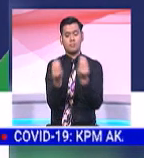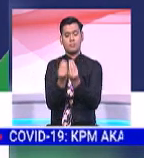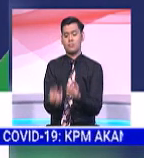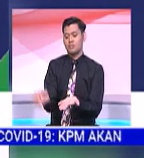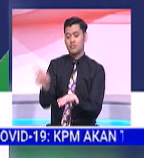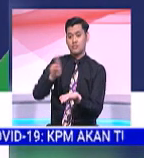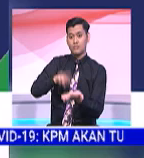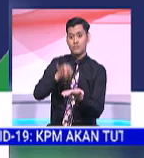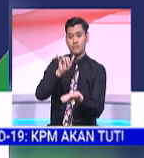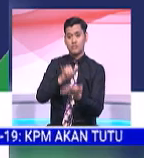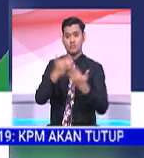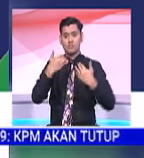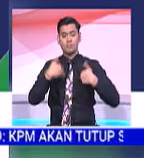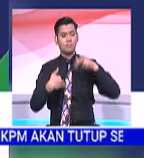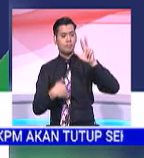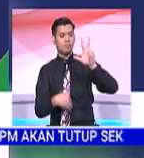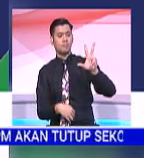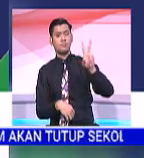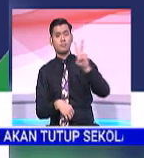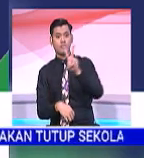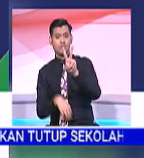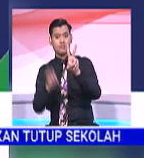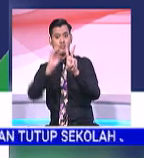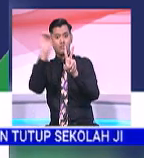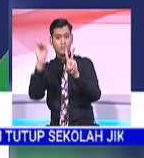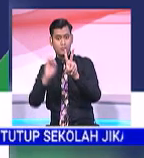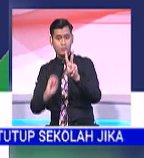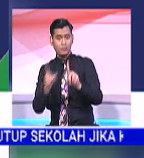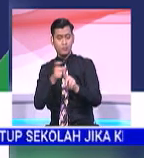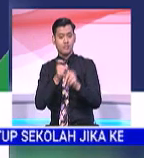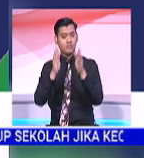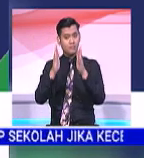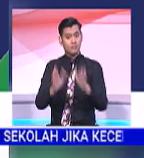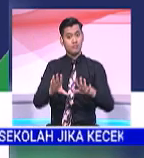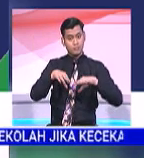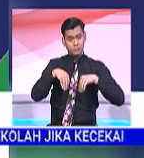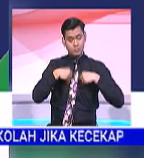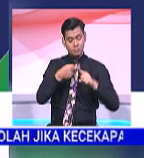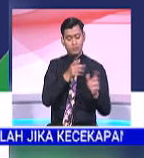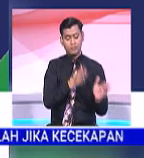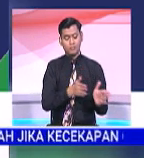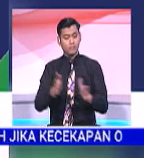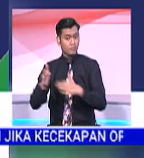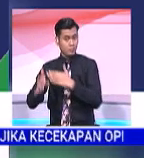selepas majlis penyerahan kunci Sekolah Menengah Kebangsaan Tasik Gelugor, Pulau Pinang.